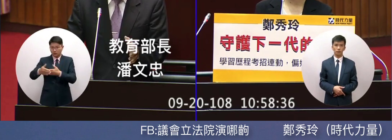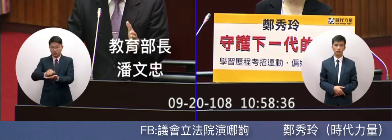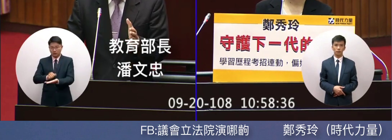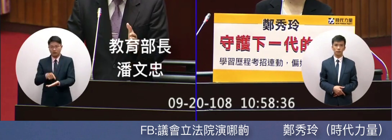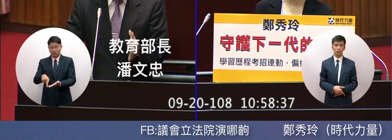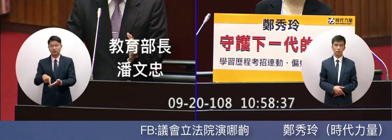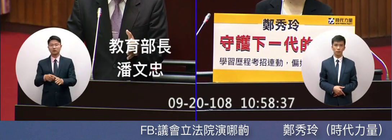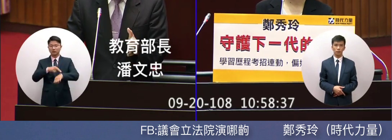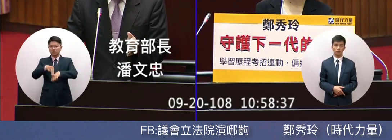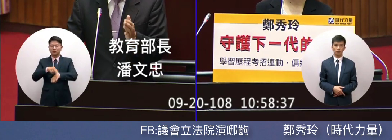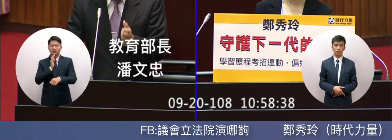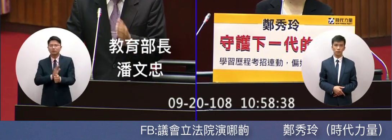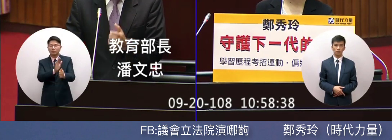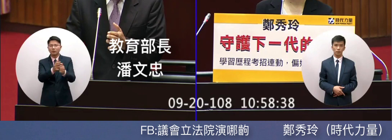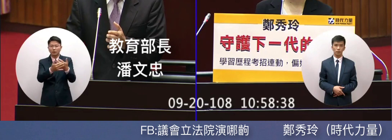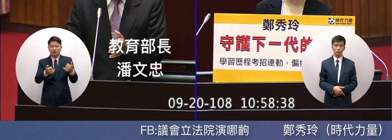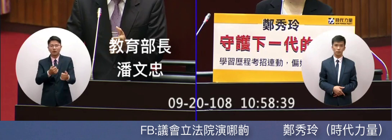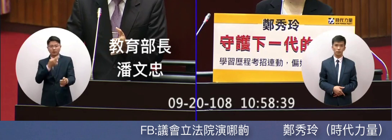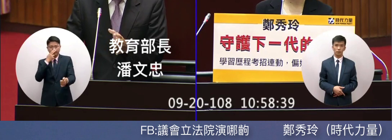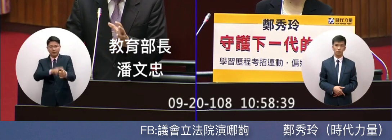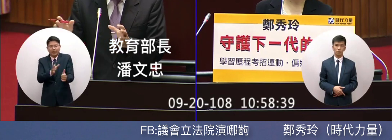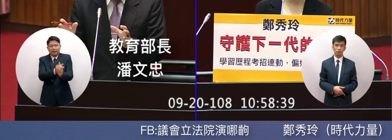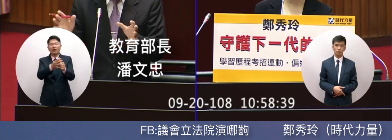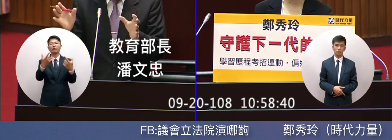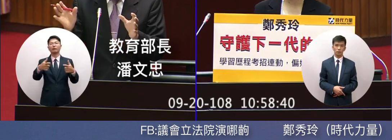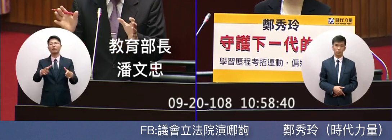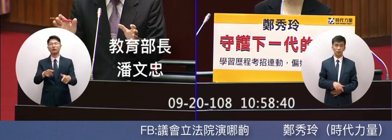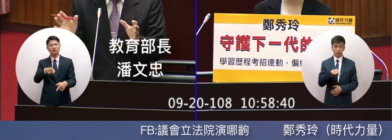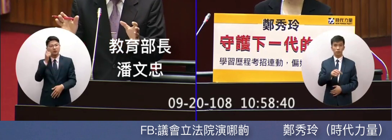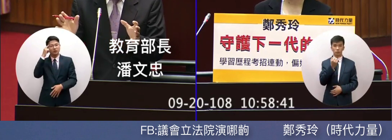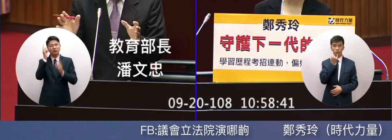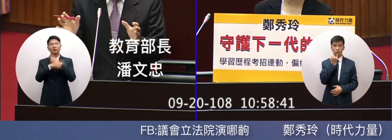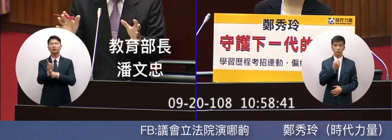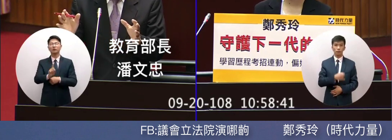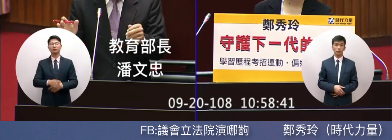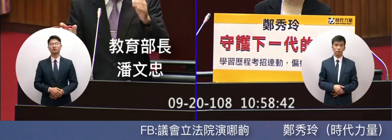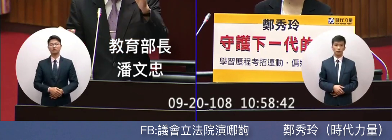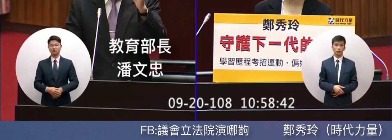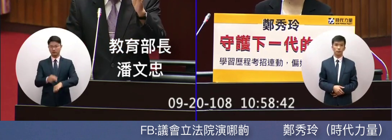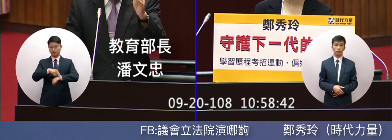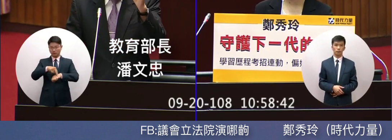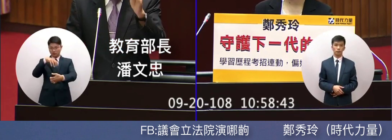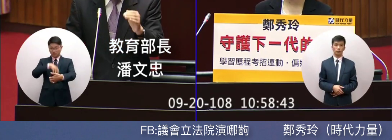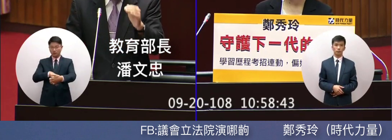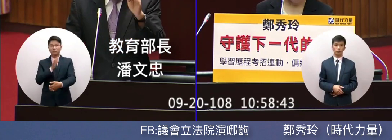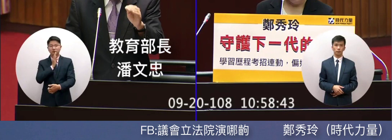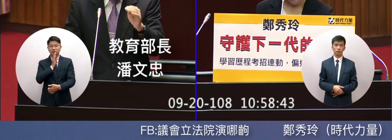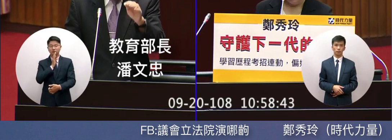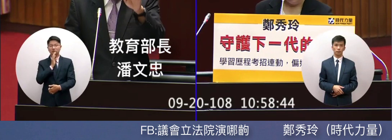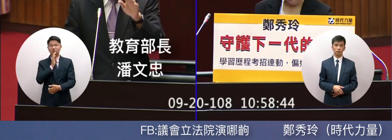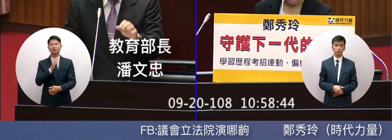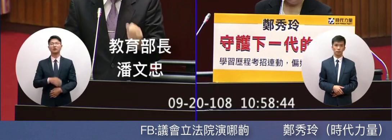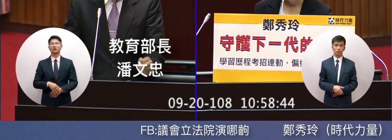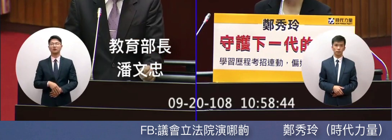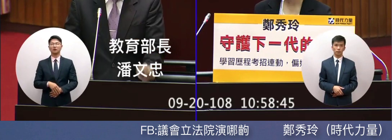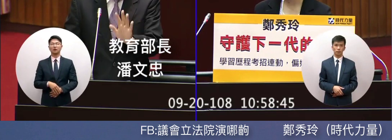这个设计是在帮助学生，不是在限制学生。 这个 OK、 也就是说，他在规划里面啊，不会说你要修所